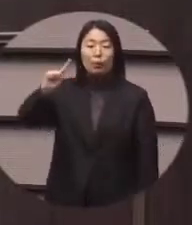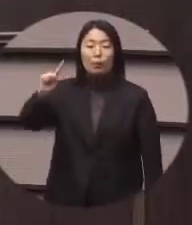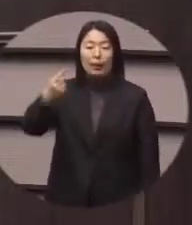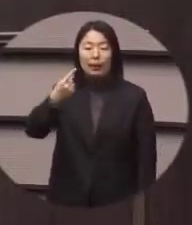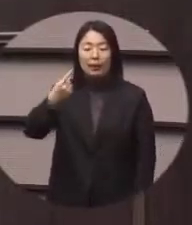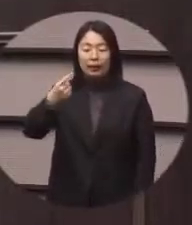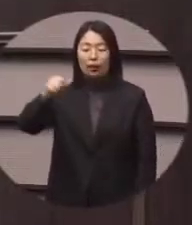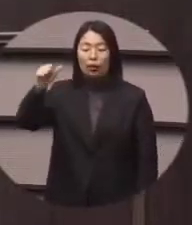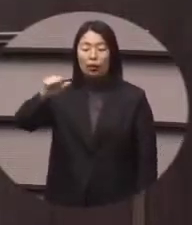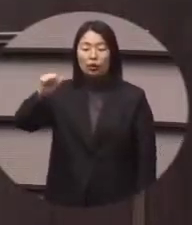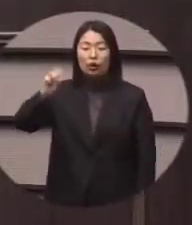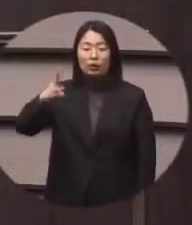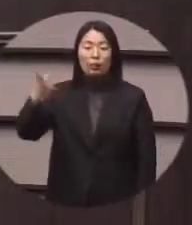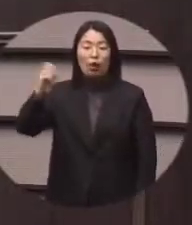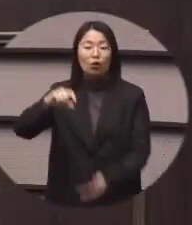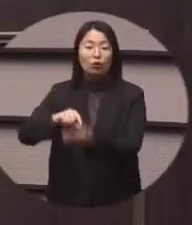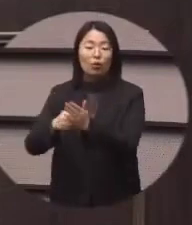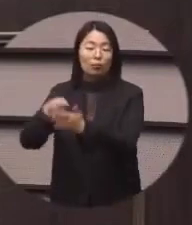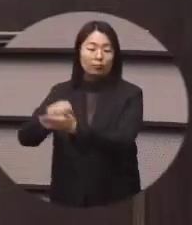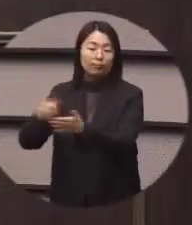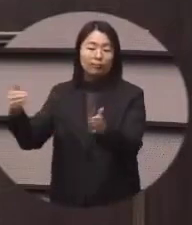5,163억 원으로 편성하였습니다.